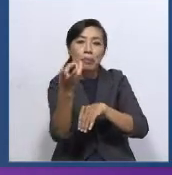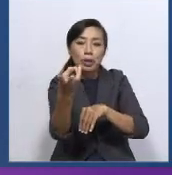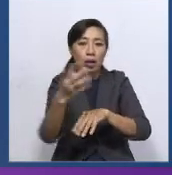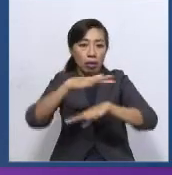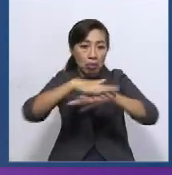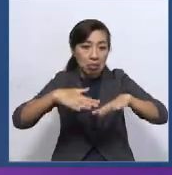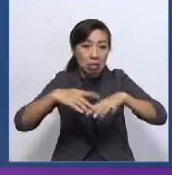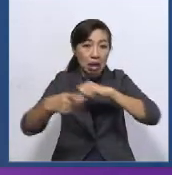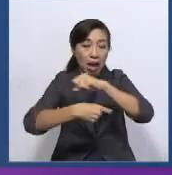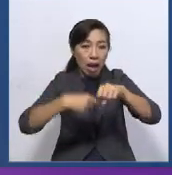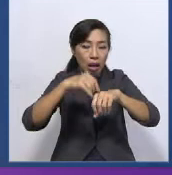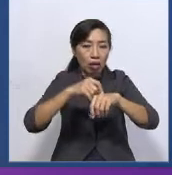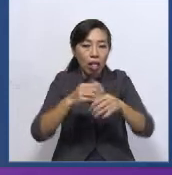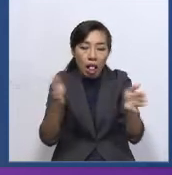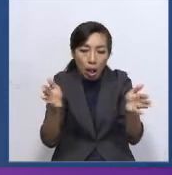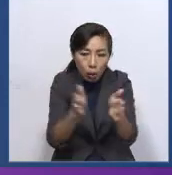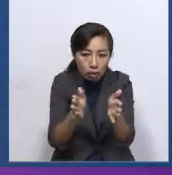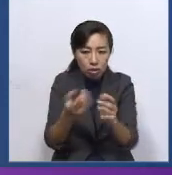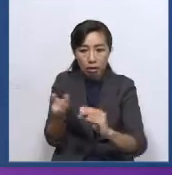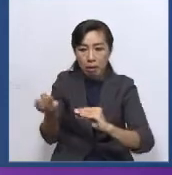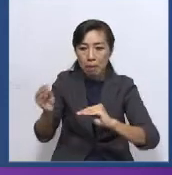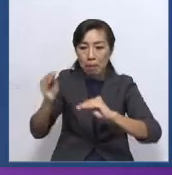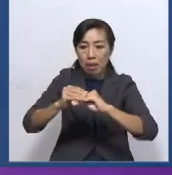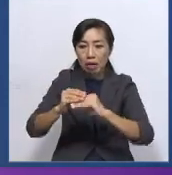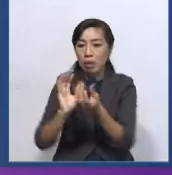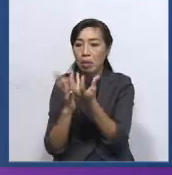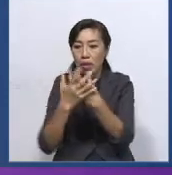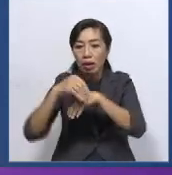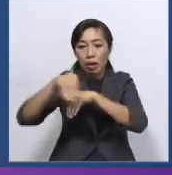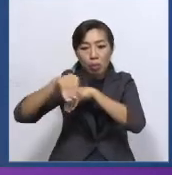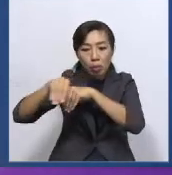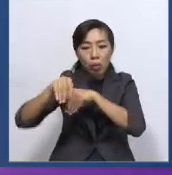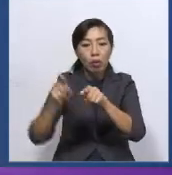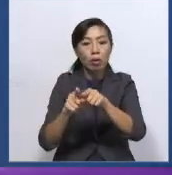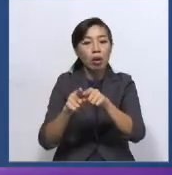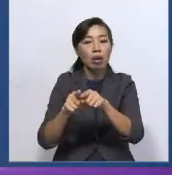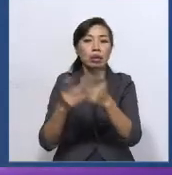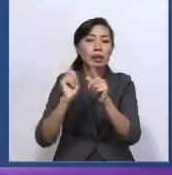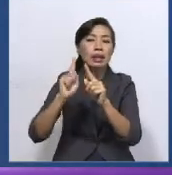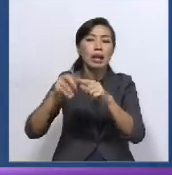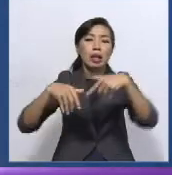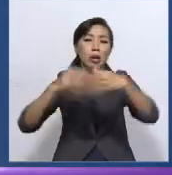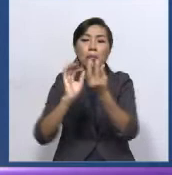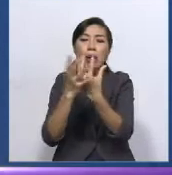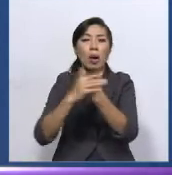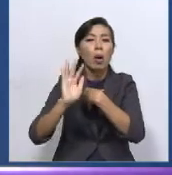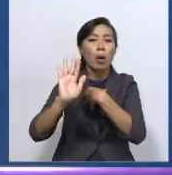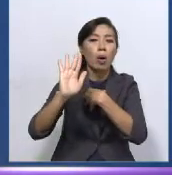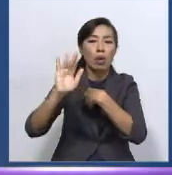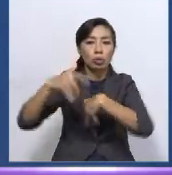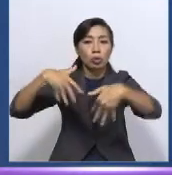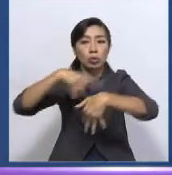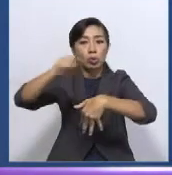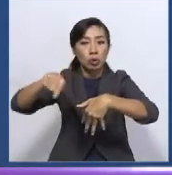ครับแล้วก็มาทำเกษตรที่ใช้น้ำน้อยโดยเน้นพืชท้องถิ่นนะครับไม่ว่าจะเป็นผักติ้วผักหวานที่เป็นพืชป่าที่หาย